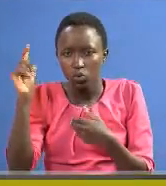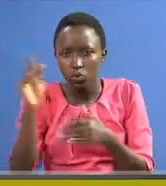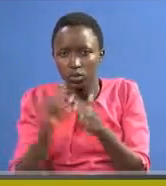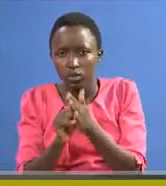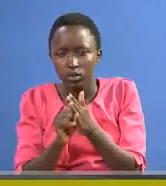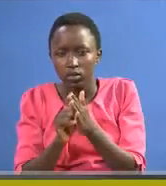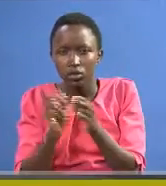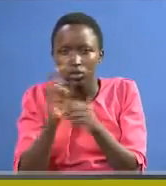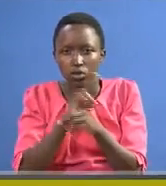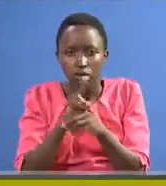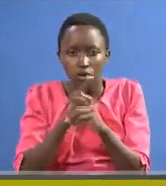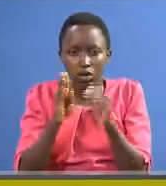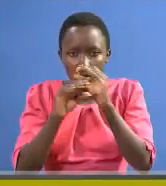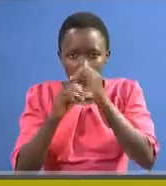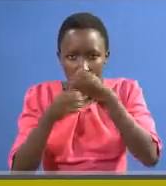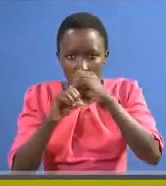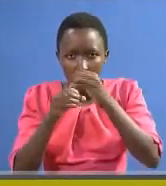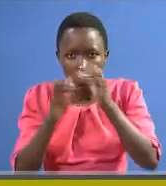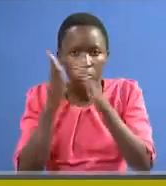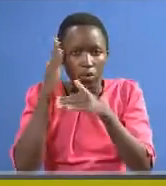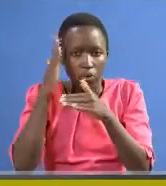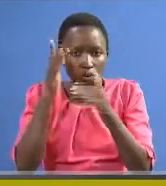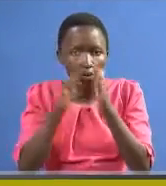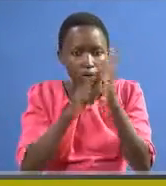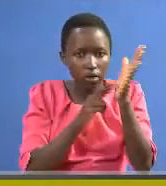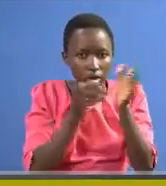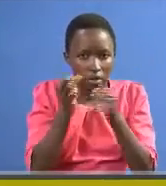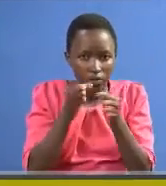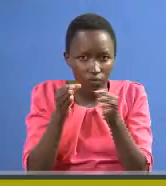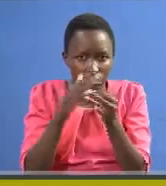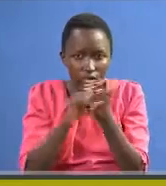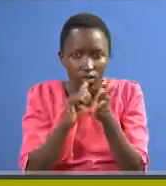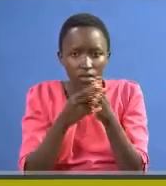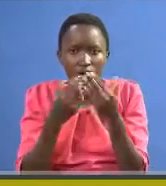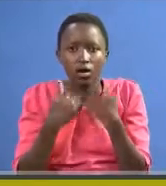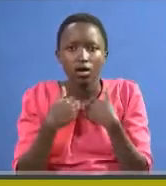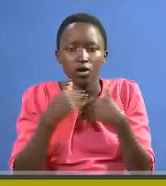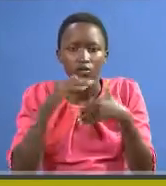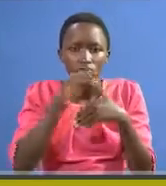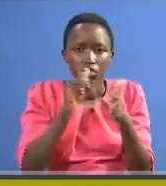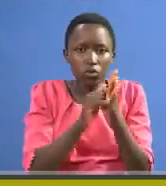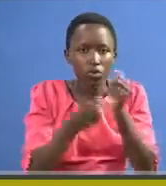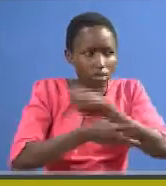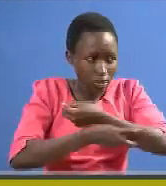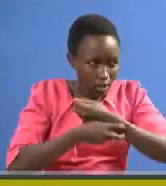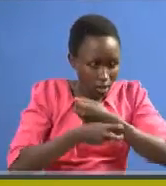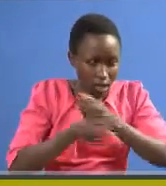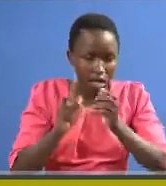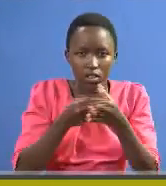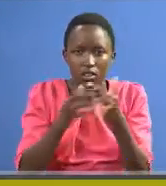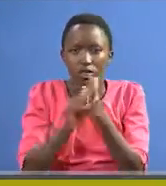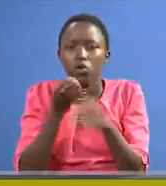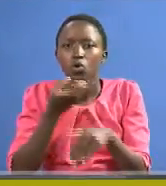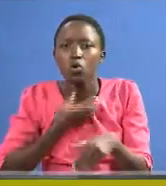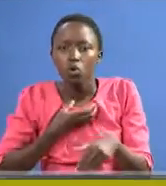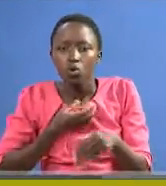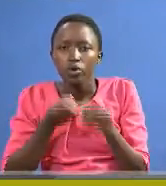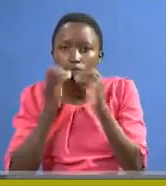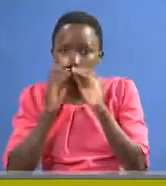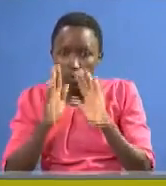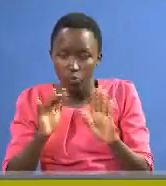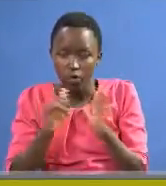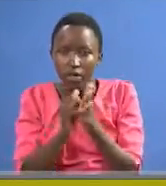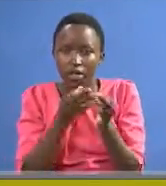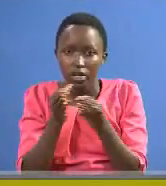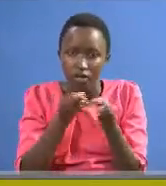Hadubini hutumika kungamua nambari ya usajili iliyopo na ikiwa kifaa hicho kilipatikana kwa njia ya wizi, basi mwenyewe ufahamishwa